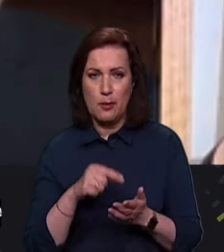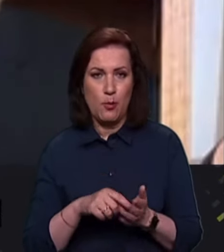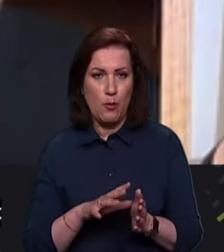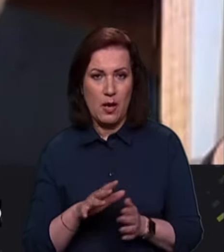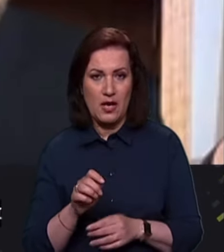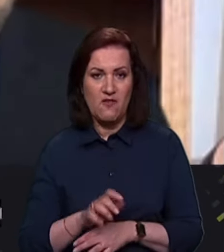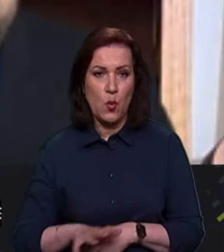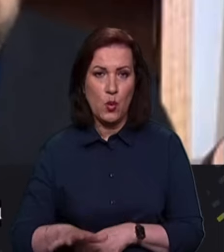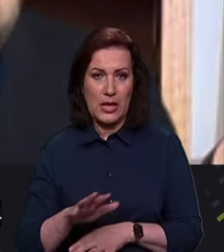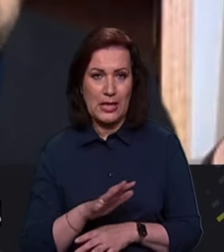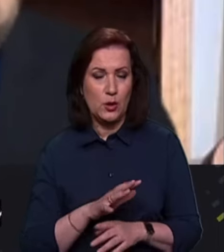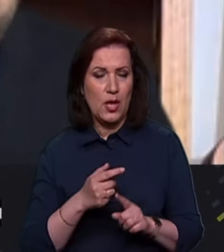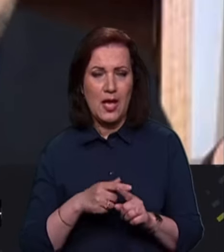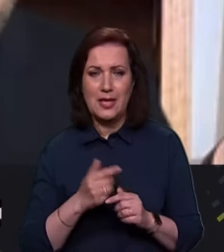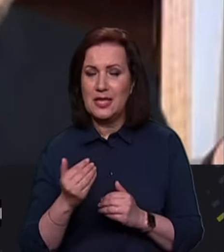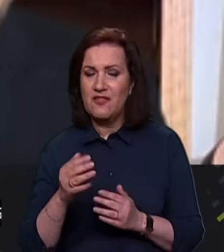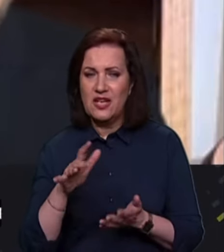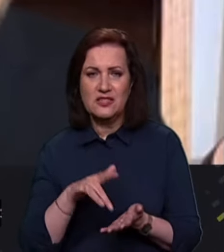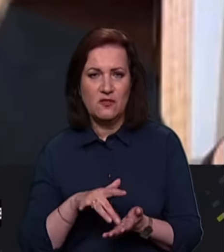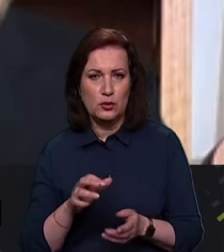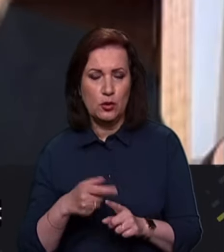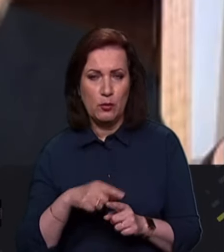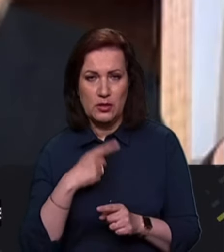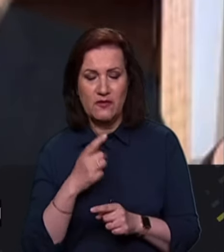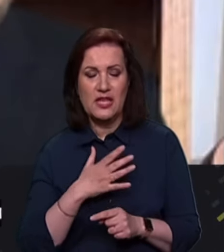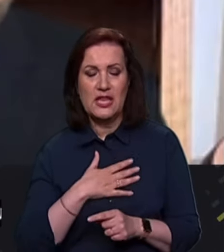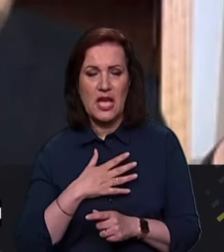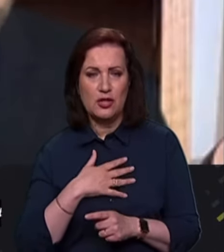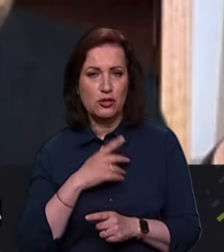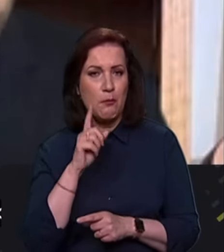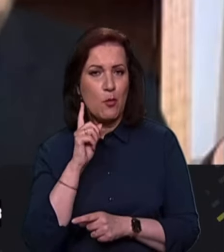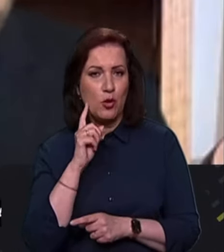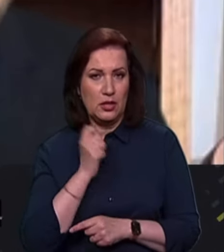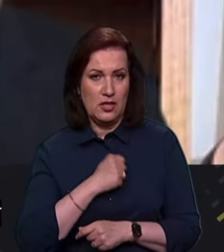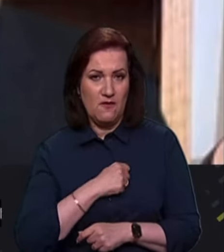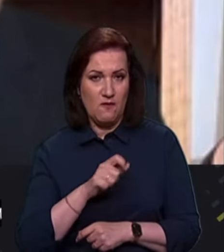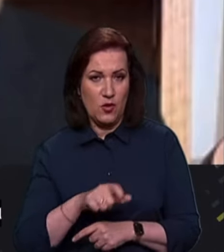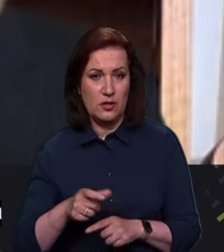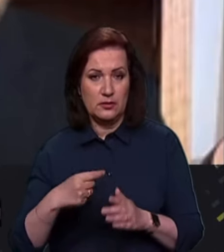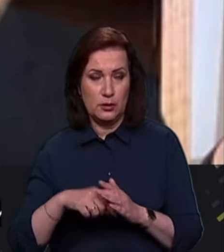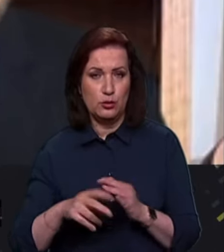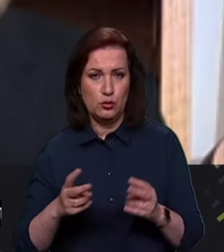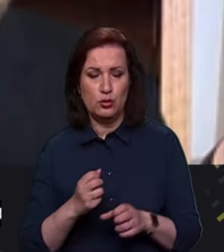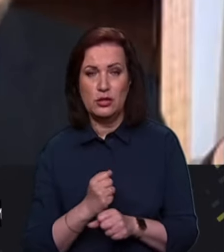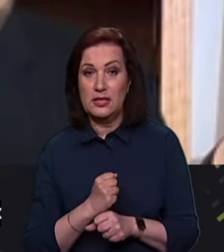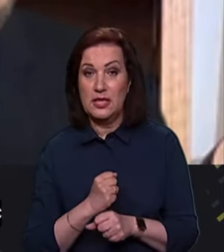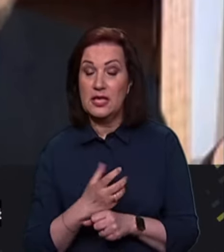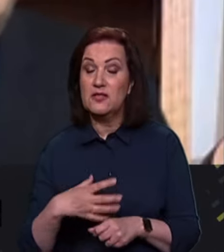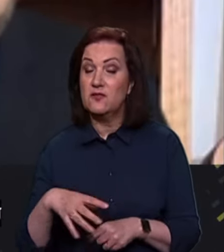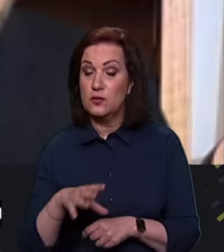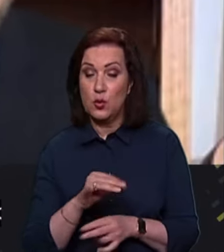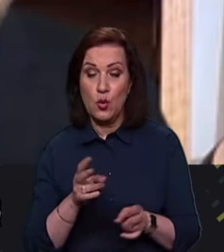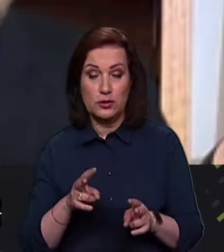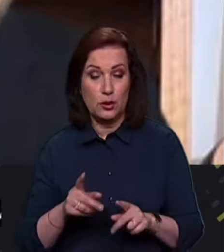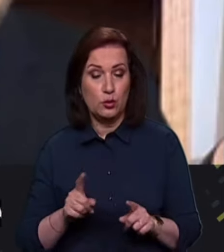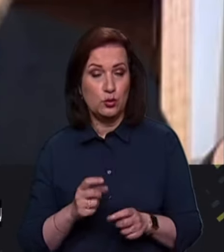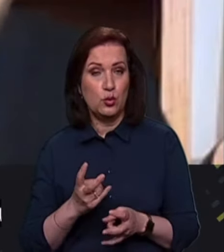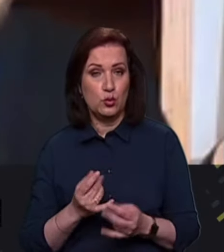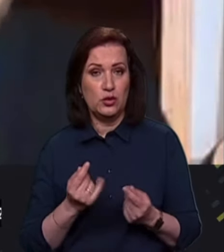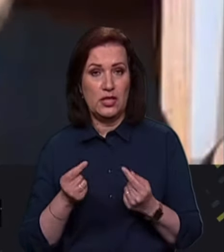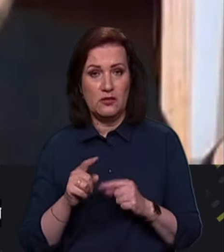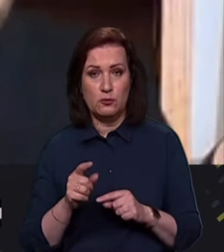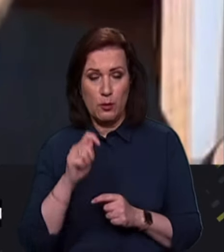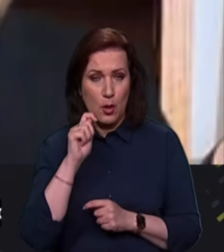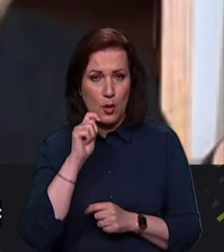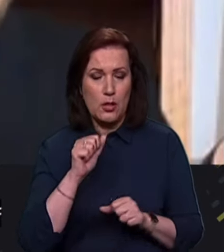в Украину. Это не является его целью, он об этом говорит нашим молодым военным. Значит, нужно делать все остальное, что нужно для того,